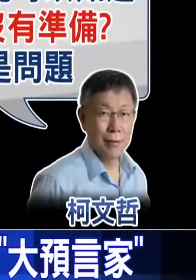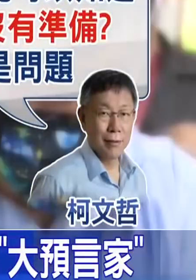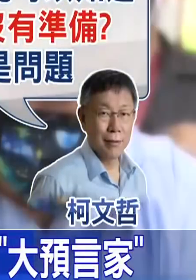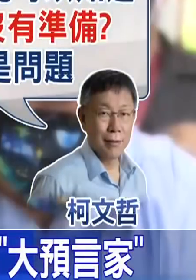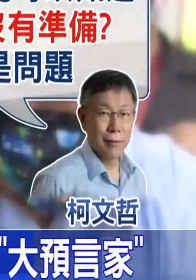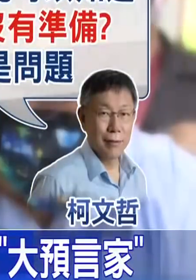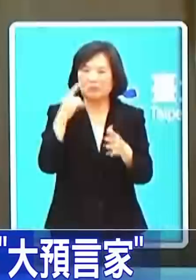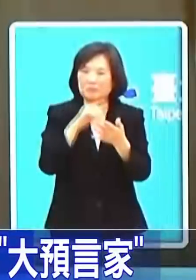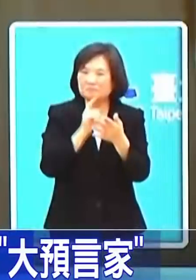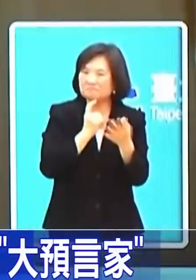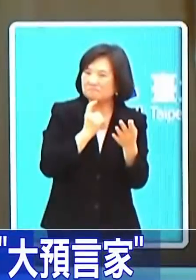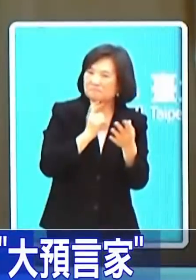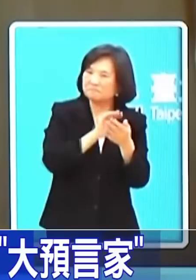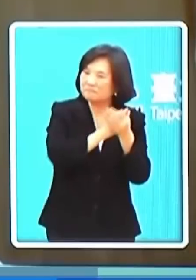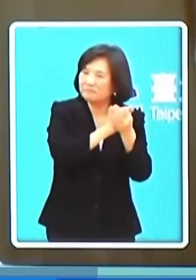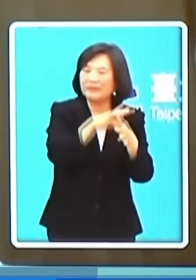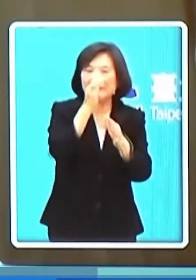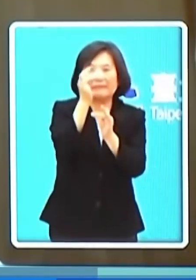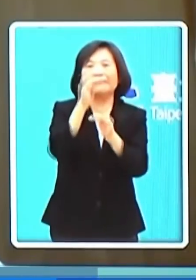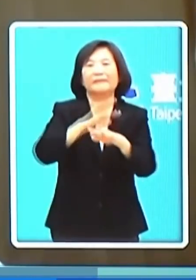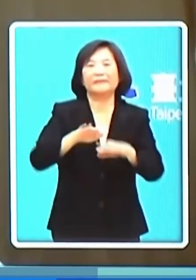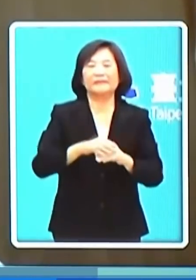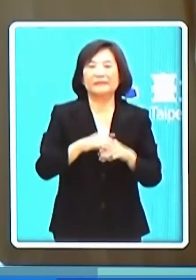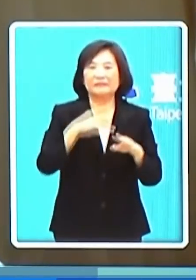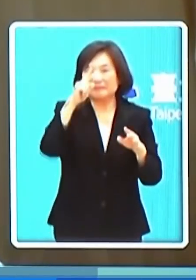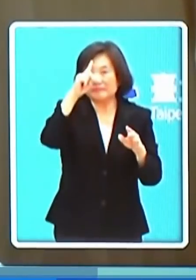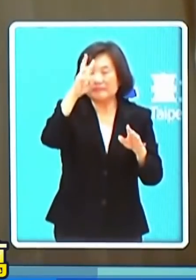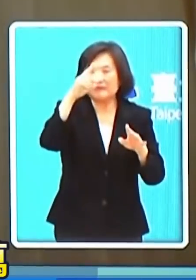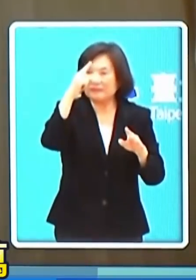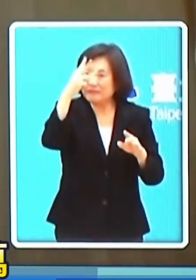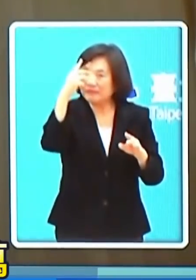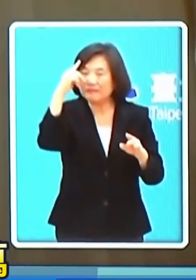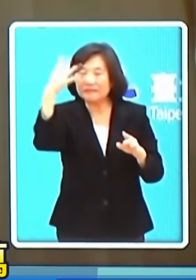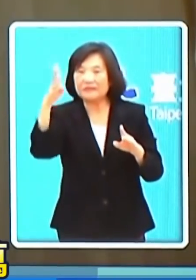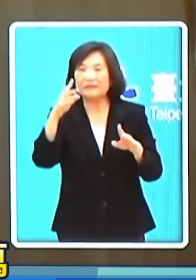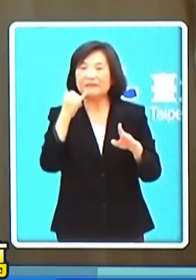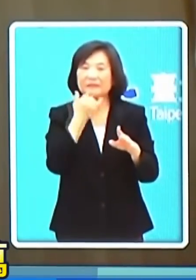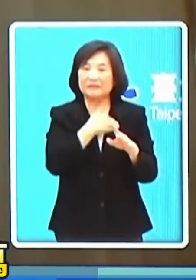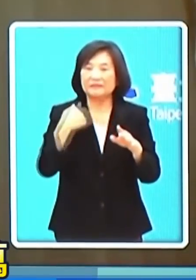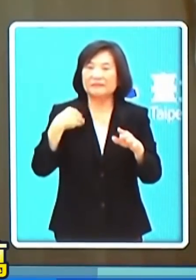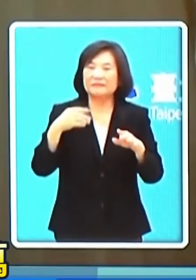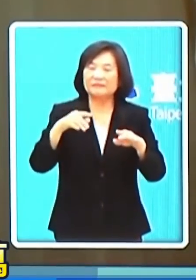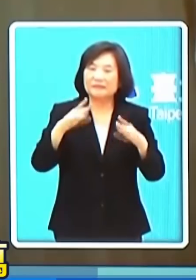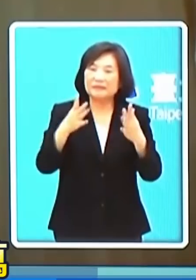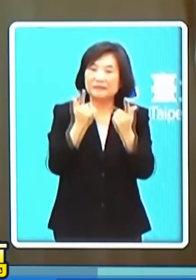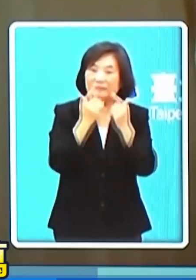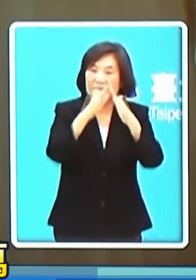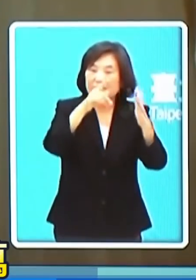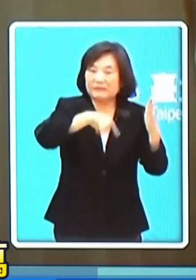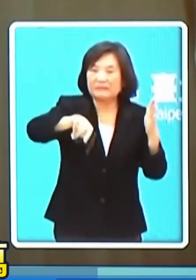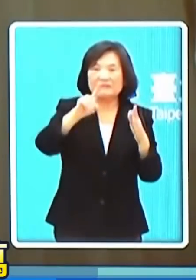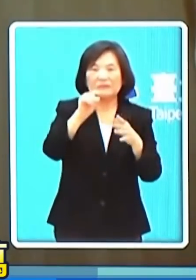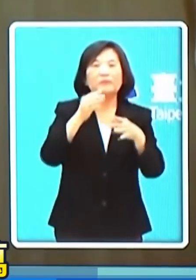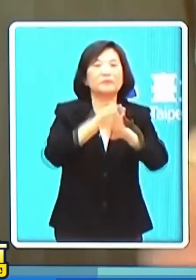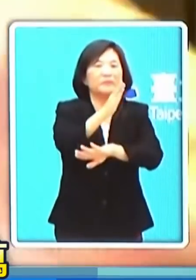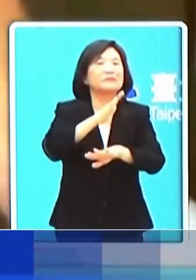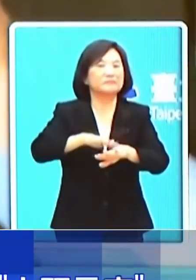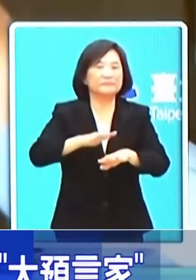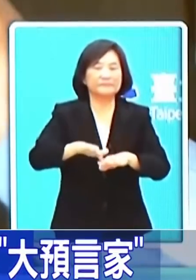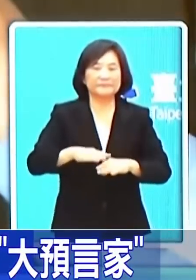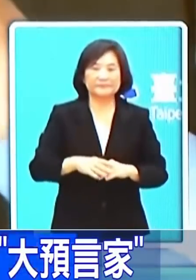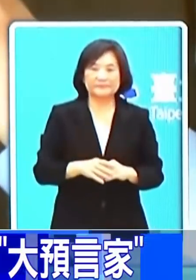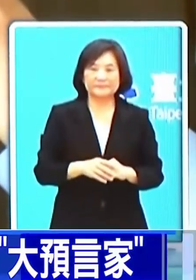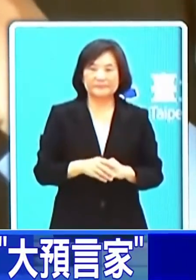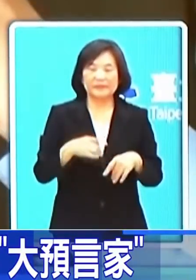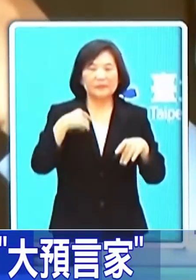的问题。 估计再过几天，你知道，3到4天，我们很有可能就会单单台北市就会破万。 台北市长柯文哲再预言，